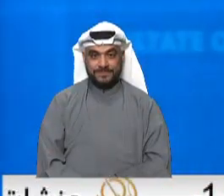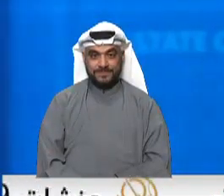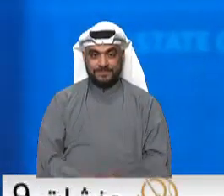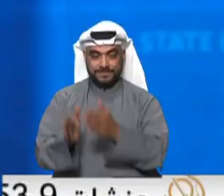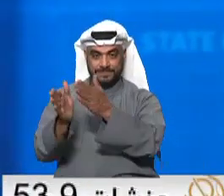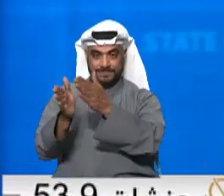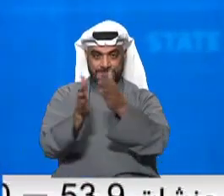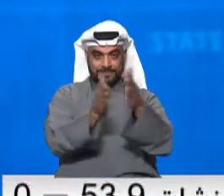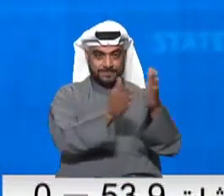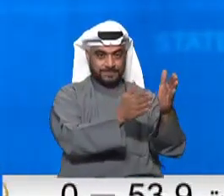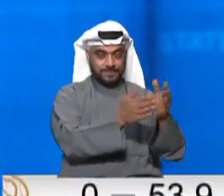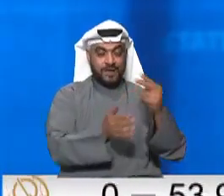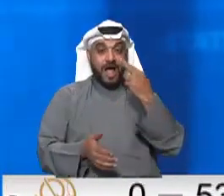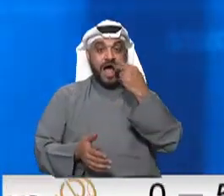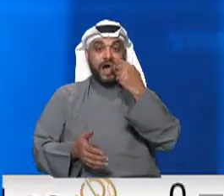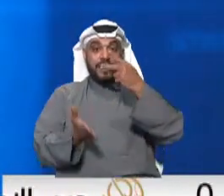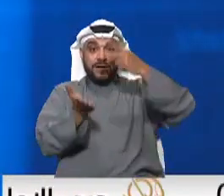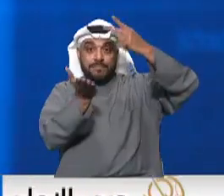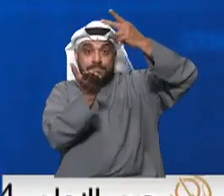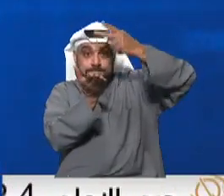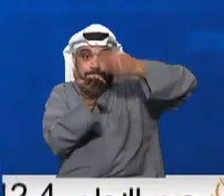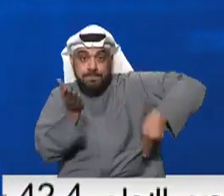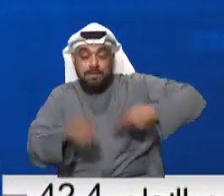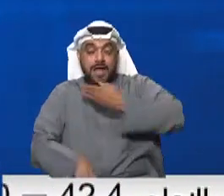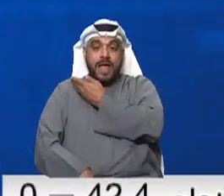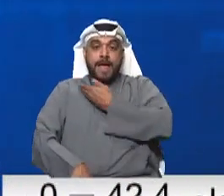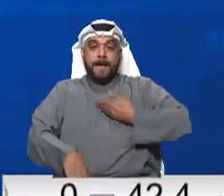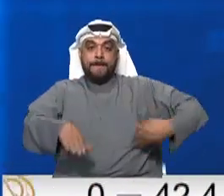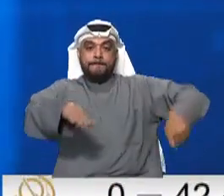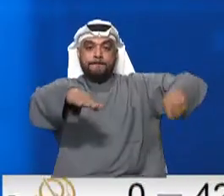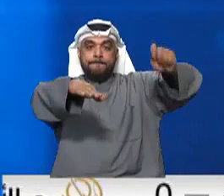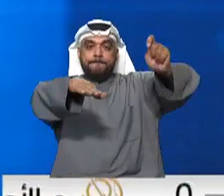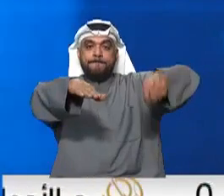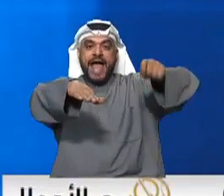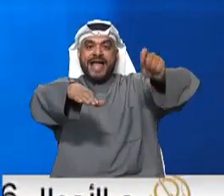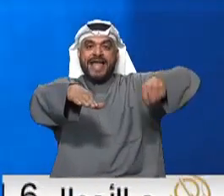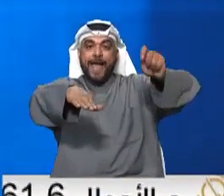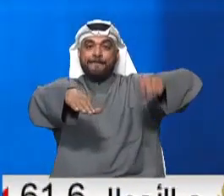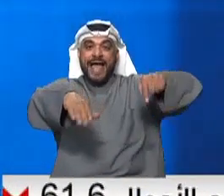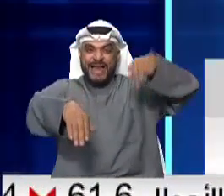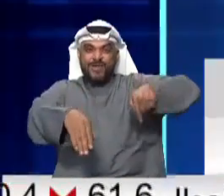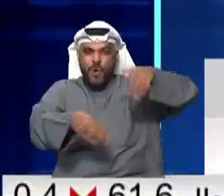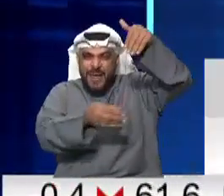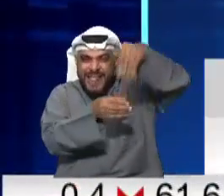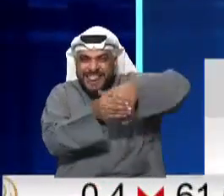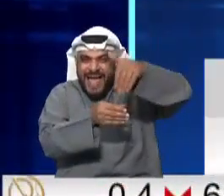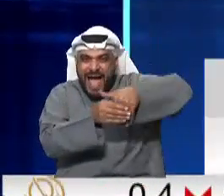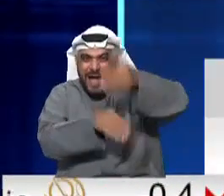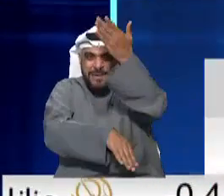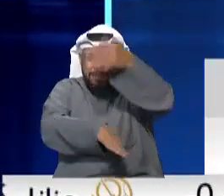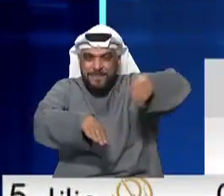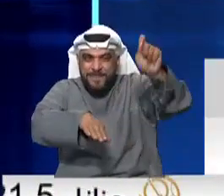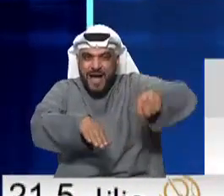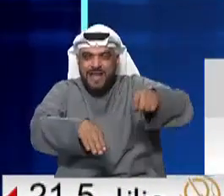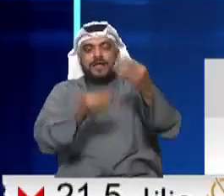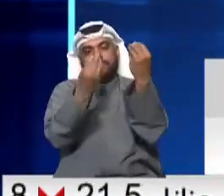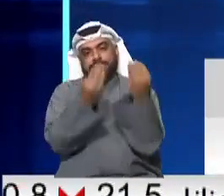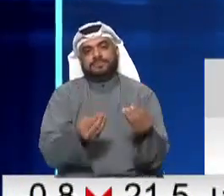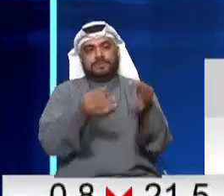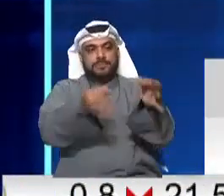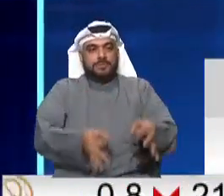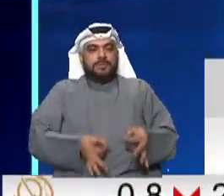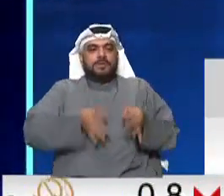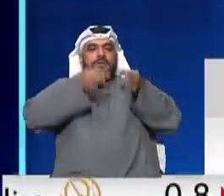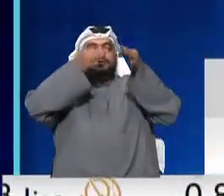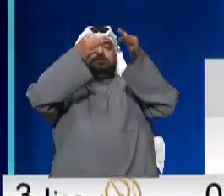قررت المحكمه الدستوريه اليوم حجز الطعون الانتخابيه في جميع الدوائر الانتخابيه للحكم في التاسع عشر من